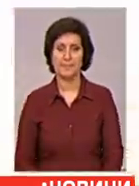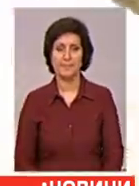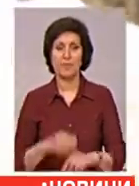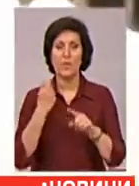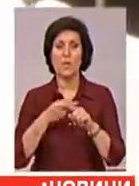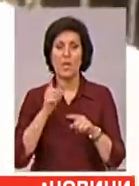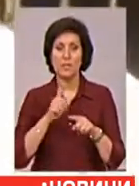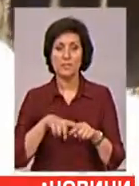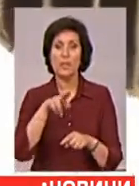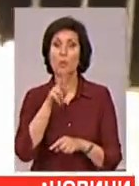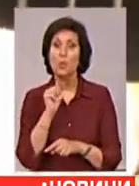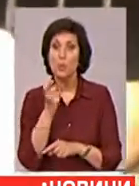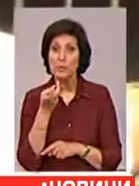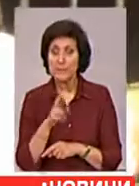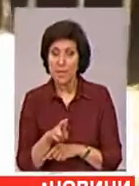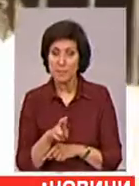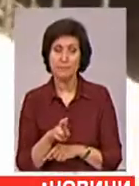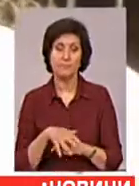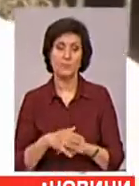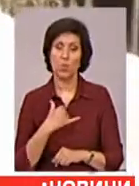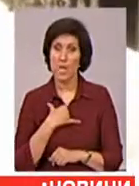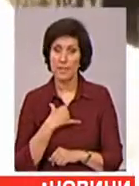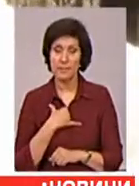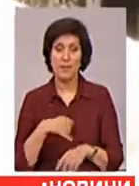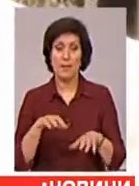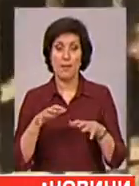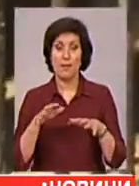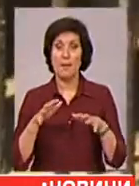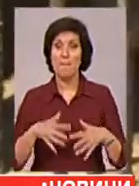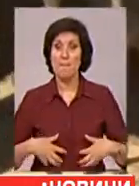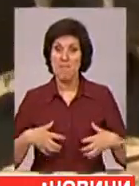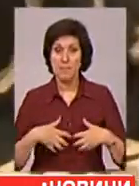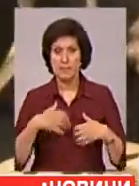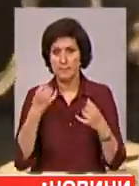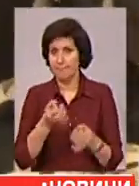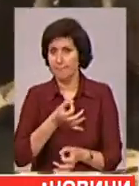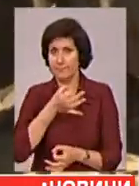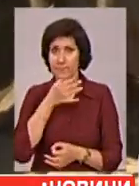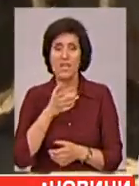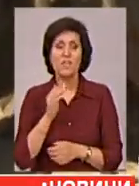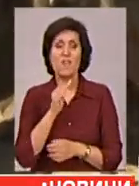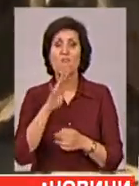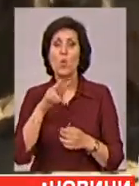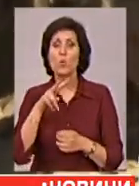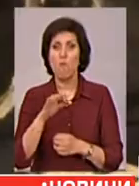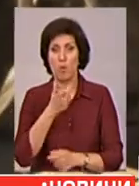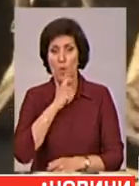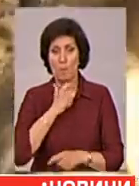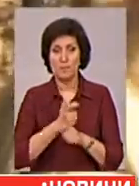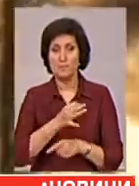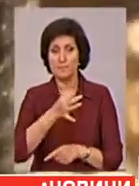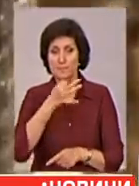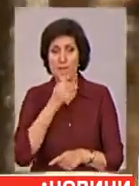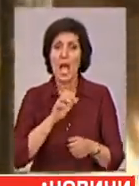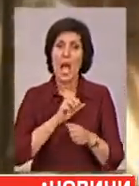Оце все Кузя у нас. Мавпиня Кузя у захваті від фруктового морозива. Найбільше йому